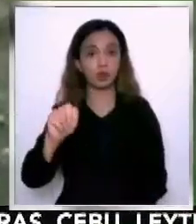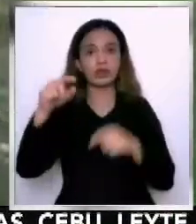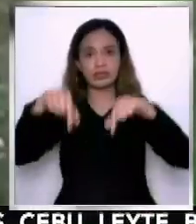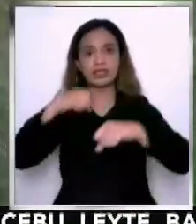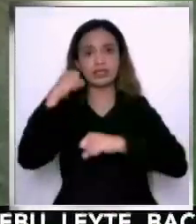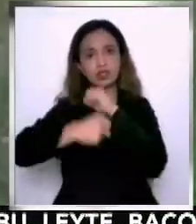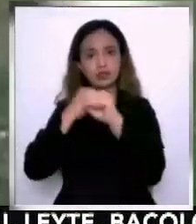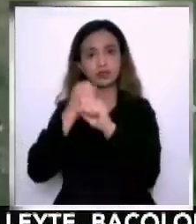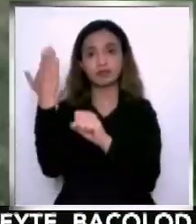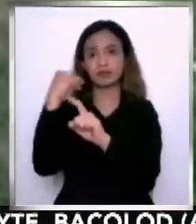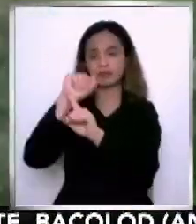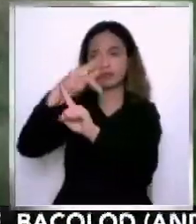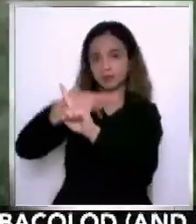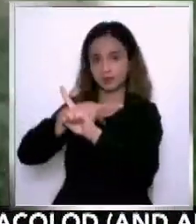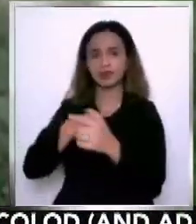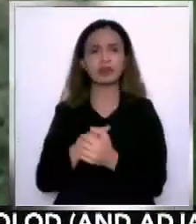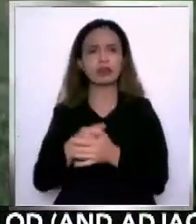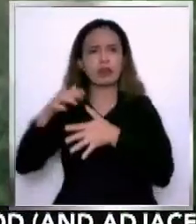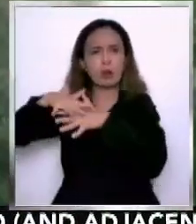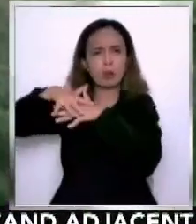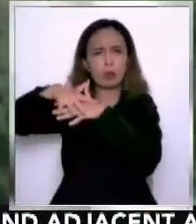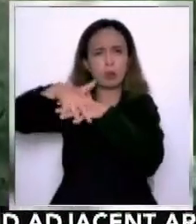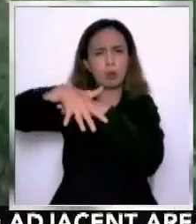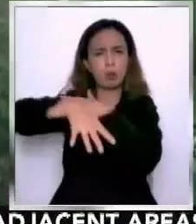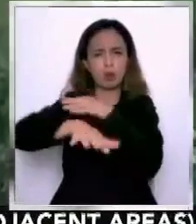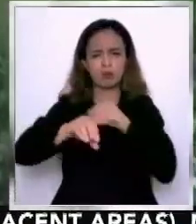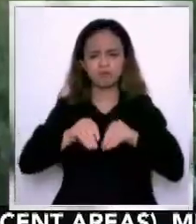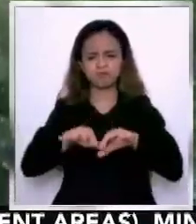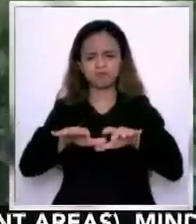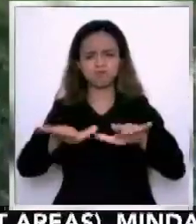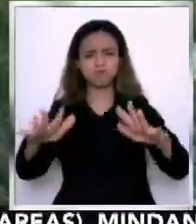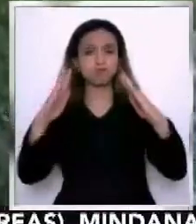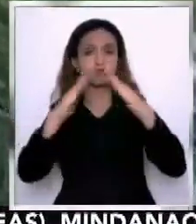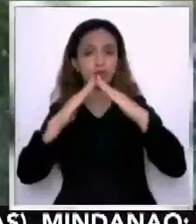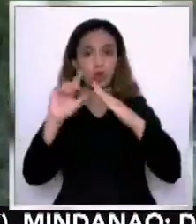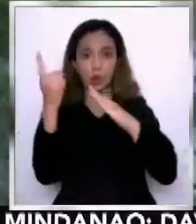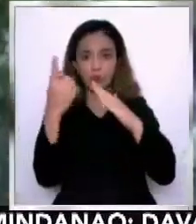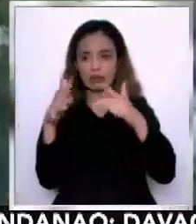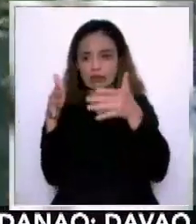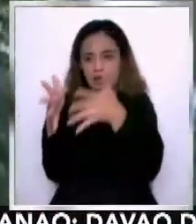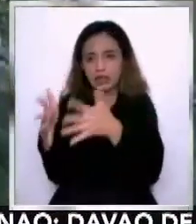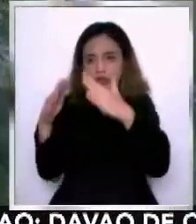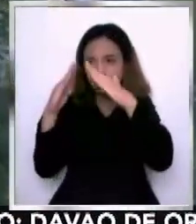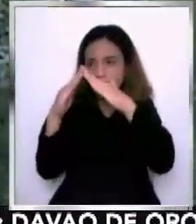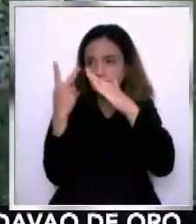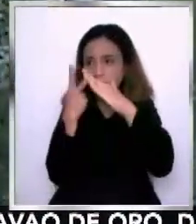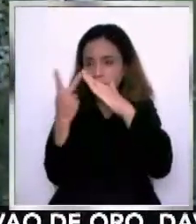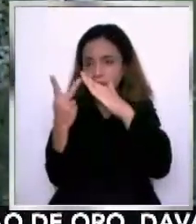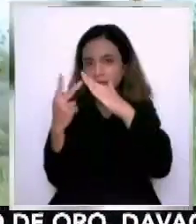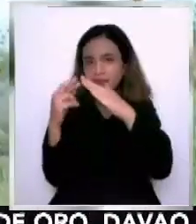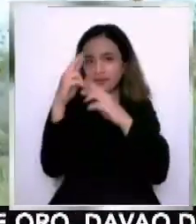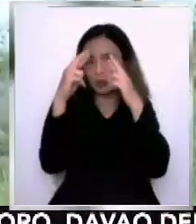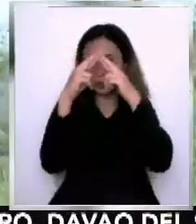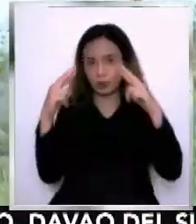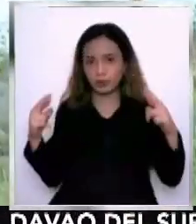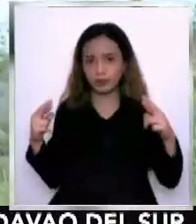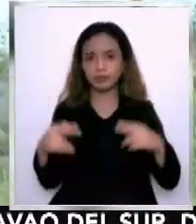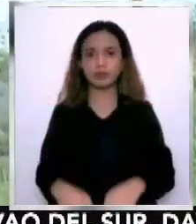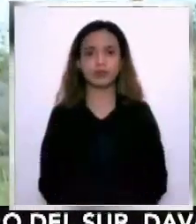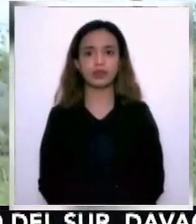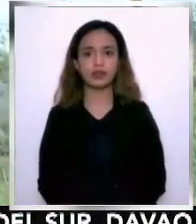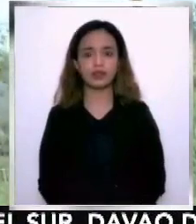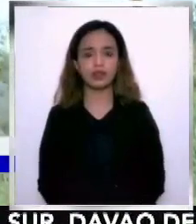Natabunan ng lupa at putik ang mga kamahayan. Bubong na lang ang tanaw sa kanilang eskwelahan. Pinagbabawal talaga, ma'am, lahat